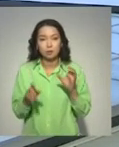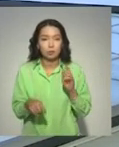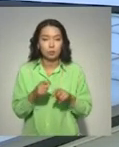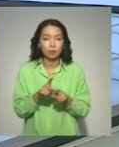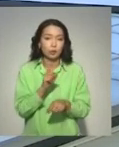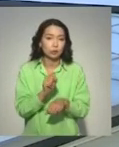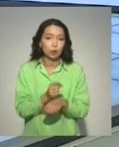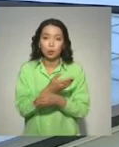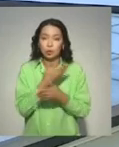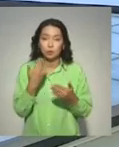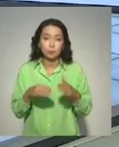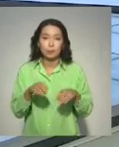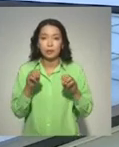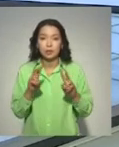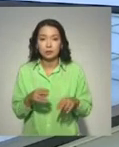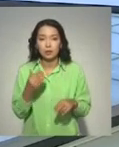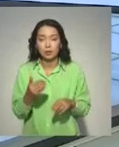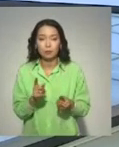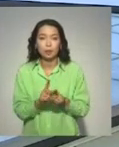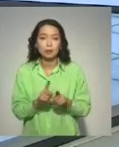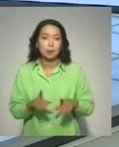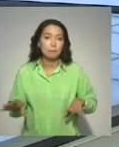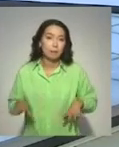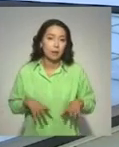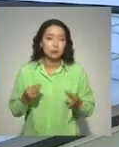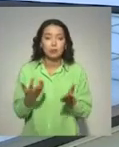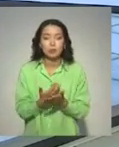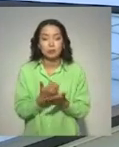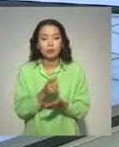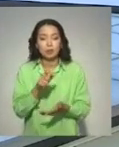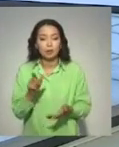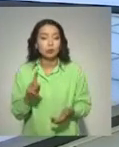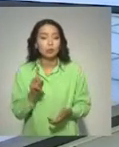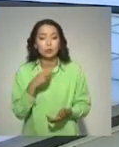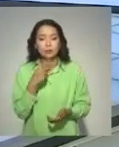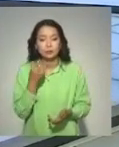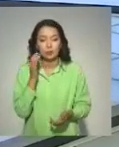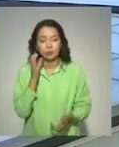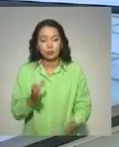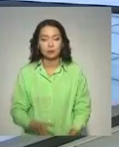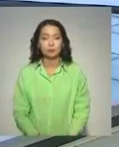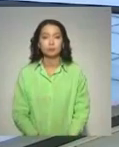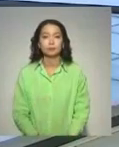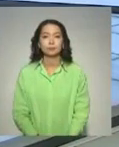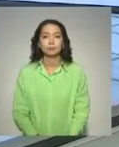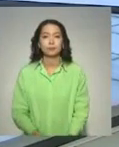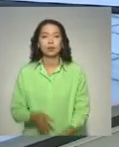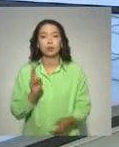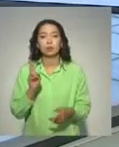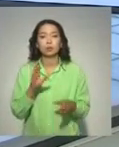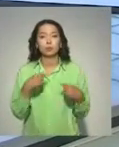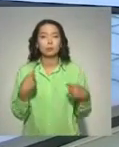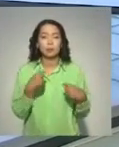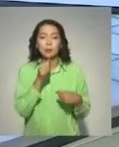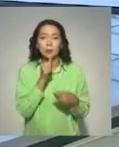болмай тұр, дейді мамандар. Ал нәпақасын жайма базардан тауып жүргендер не дейді? Әріптесім Аружан Затабек жабайы сауда орындарын аралап, сауда